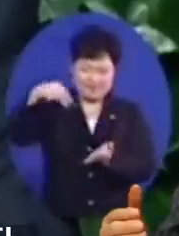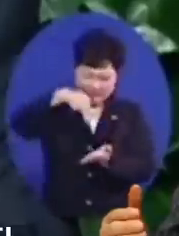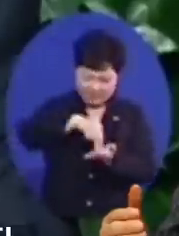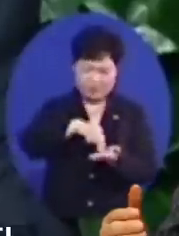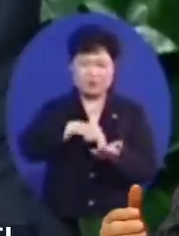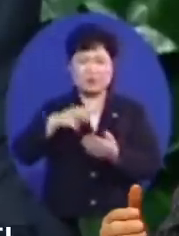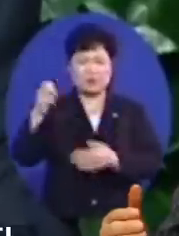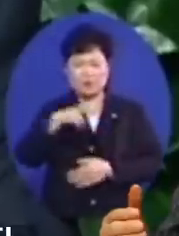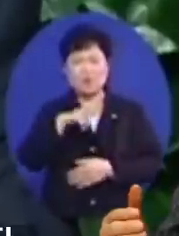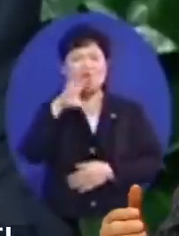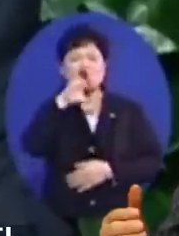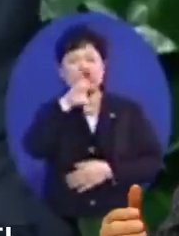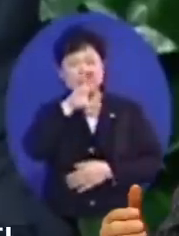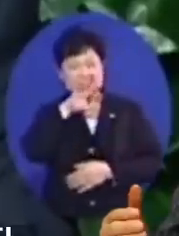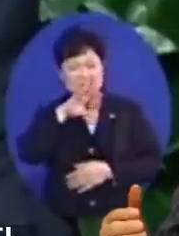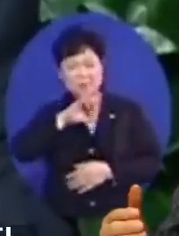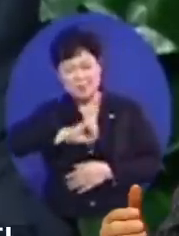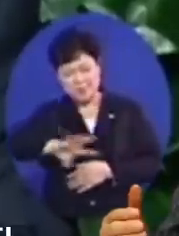또 딛고 일어서라.